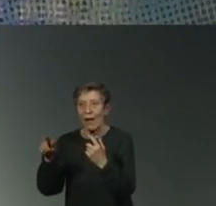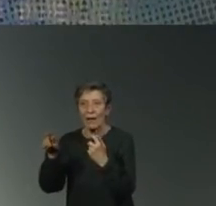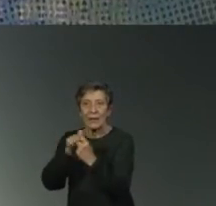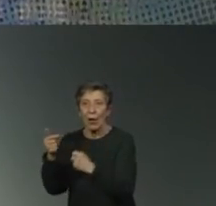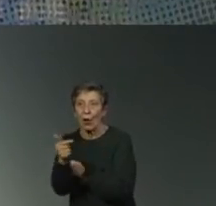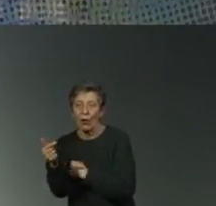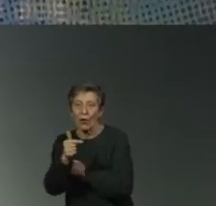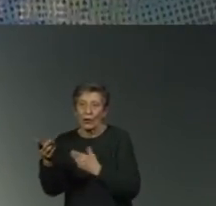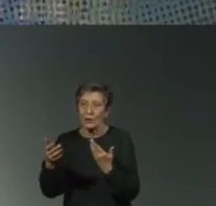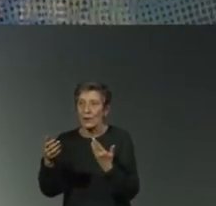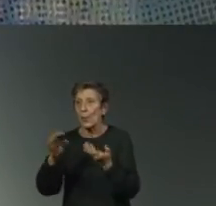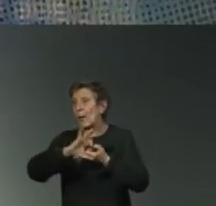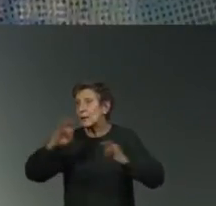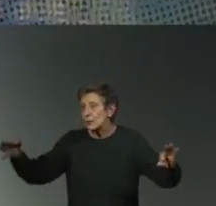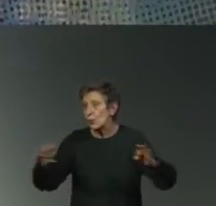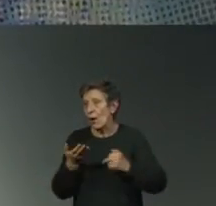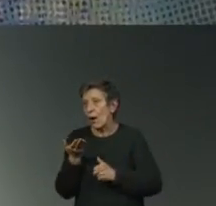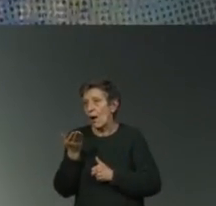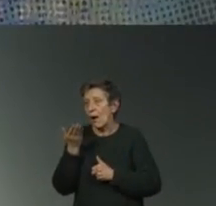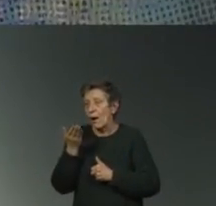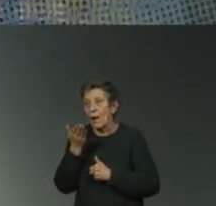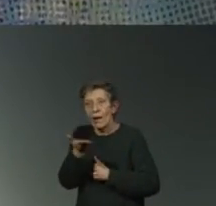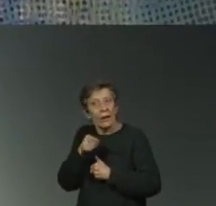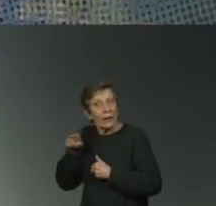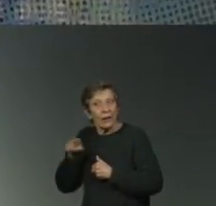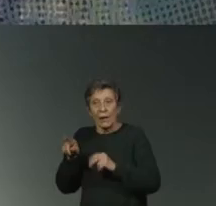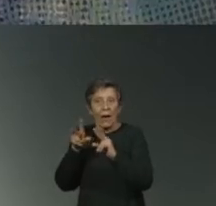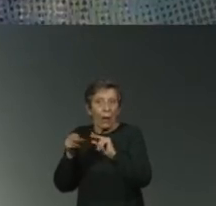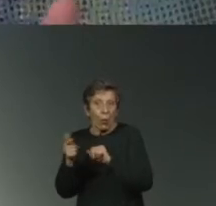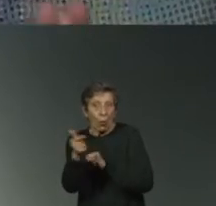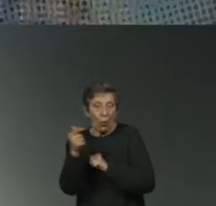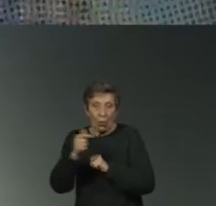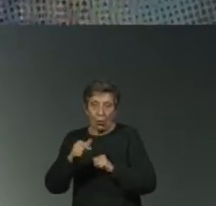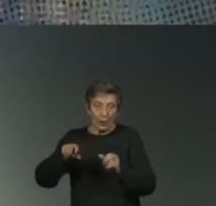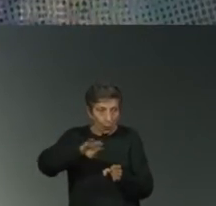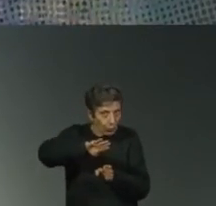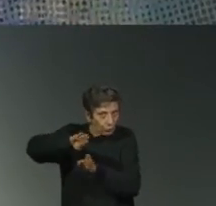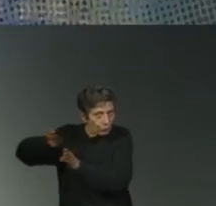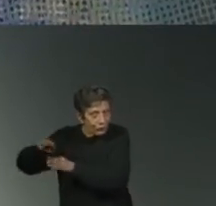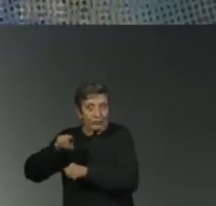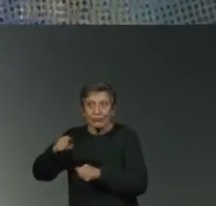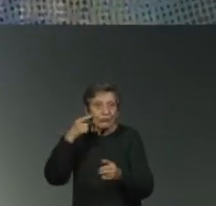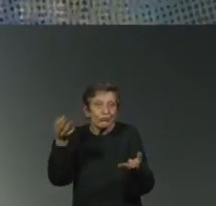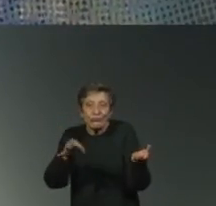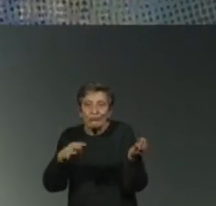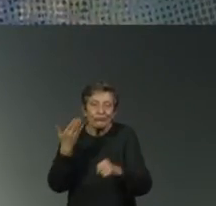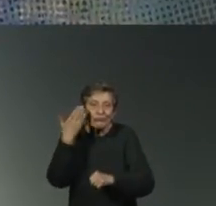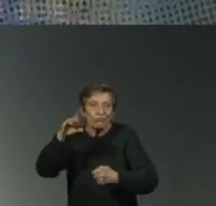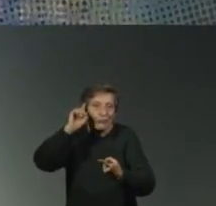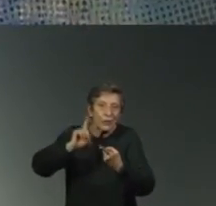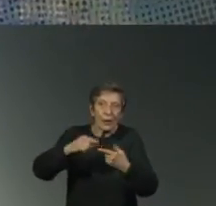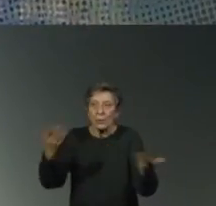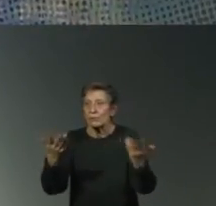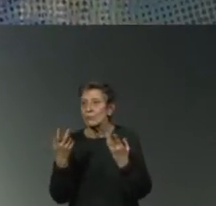On s'éloigne un peu de l'histoire qu'il raconte de concert pour évoquer des choses diverses et variées. Quelle